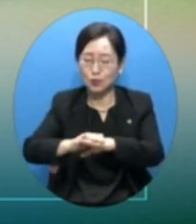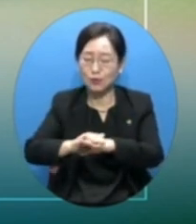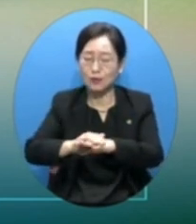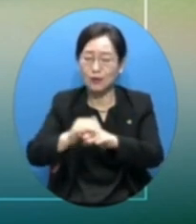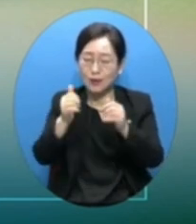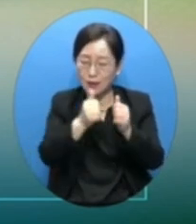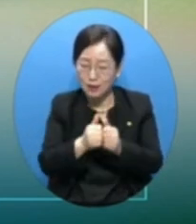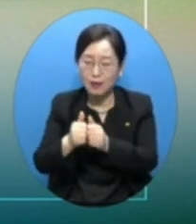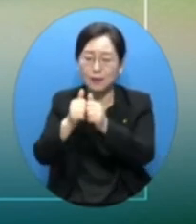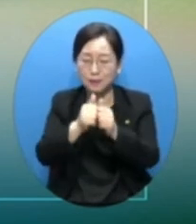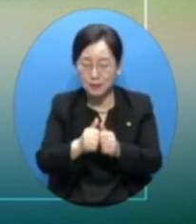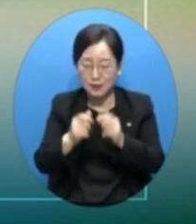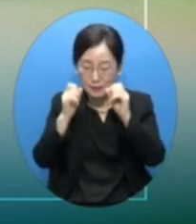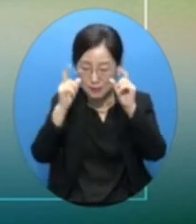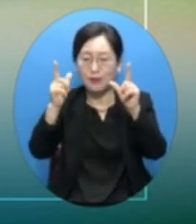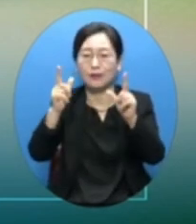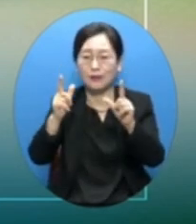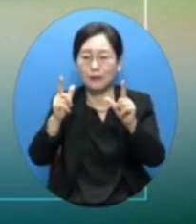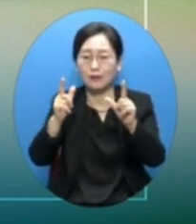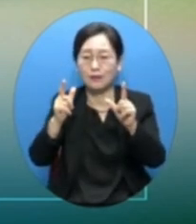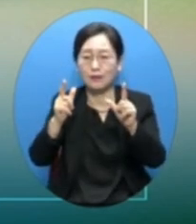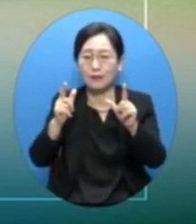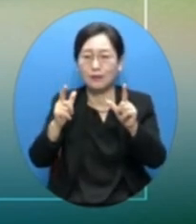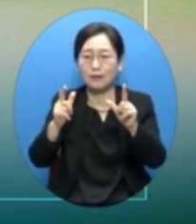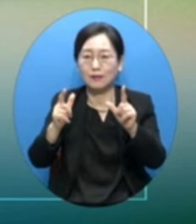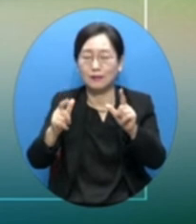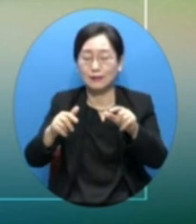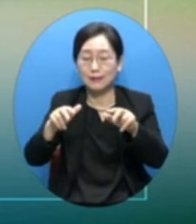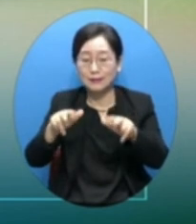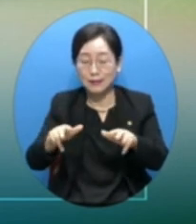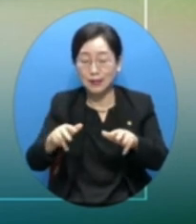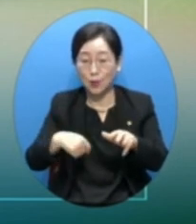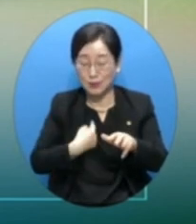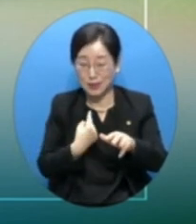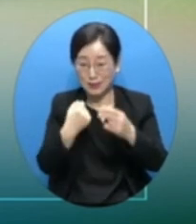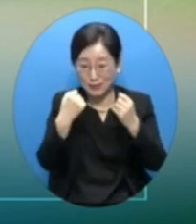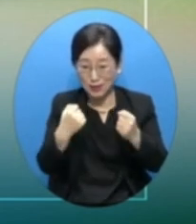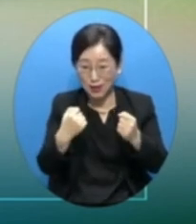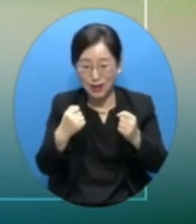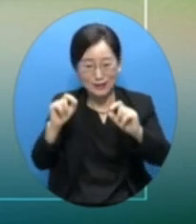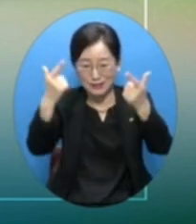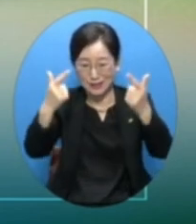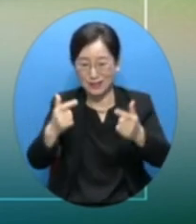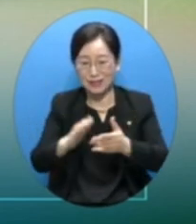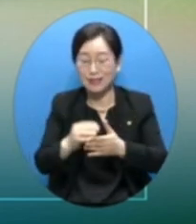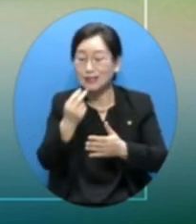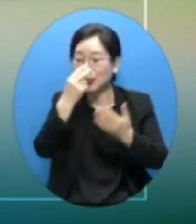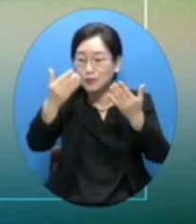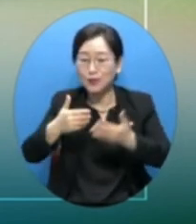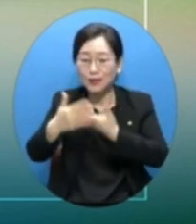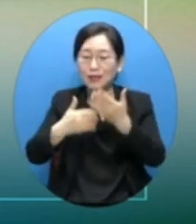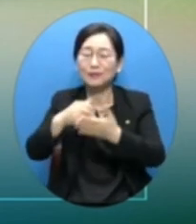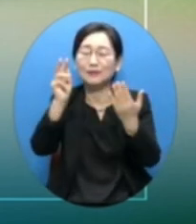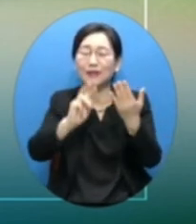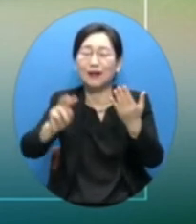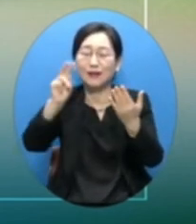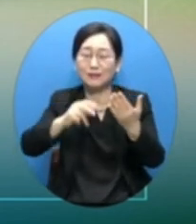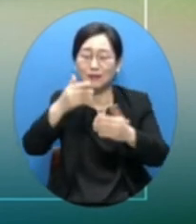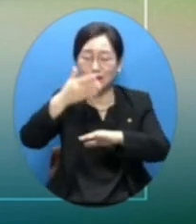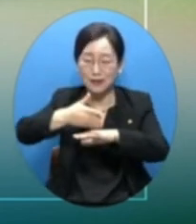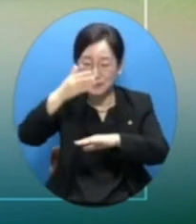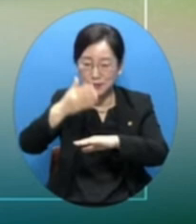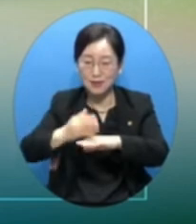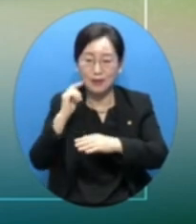했다는 것을 깨달았습니다. 이제는 혼자에서도 혼자가 아닙니다. 생명을 주신 하나님을 찬양하며